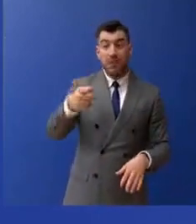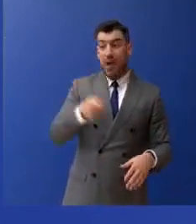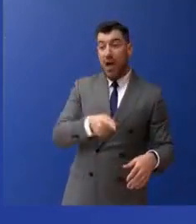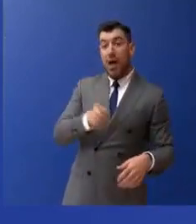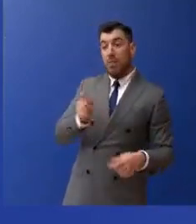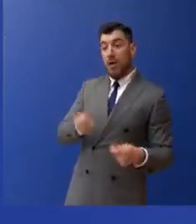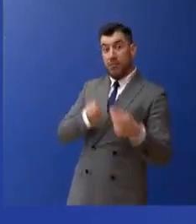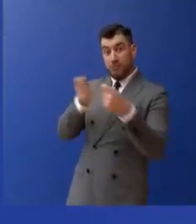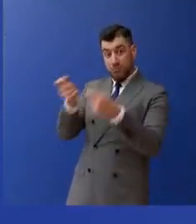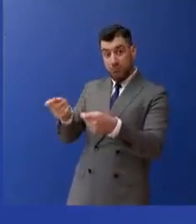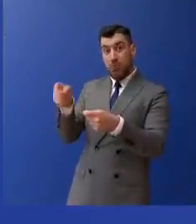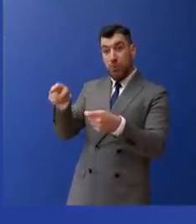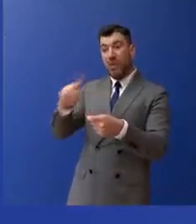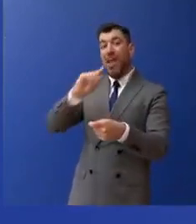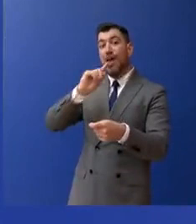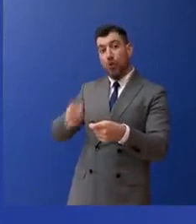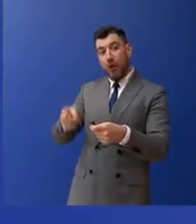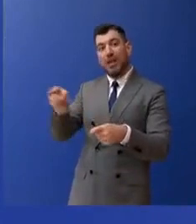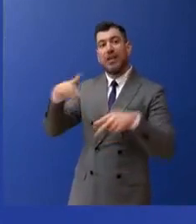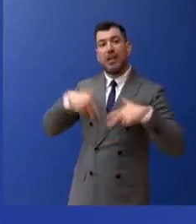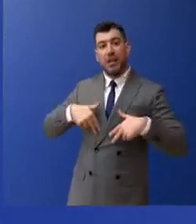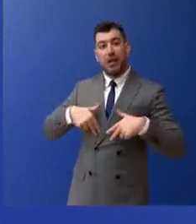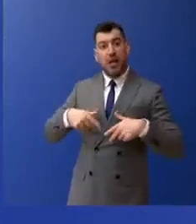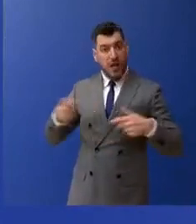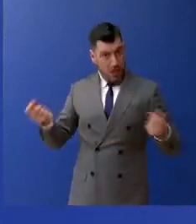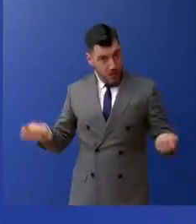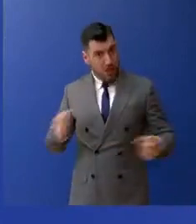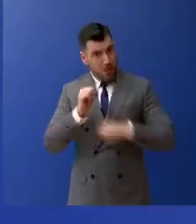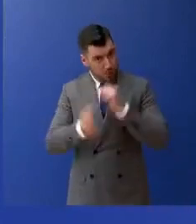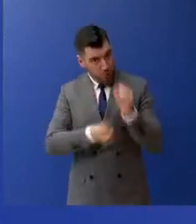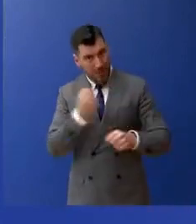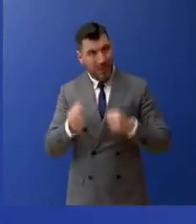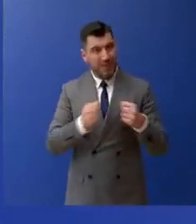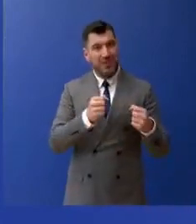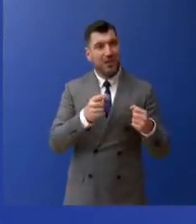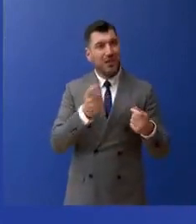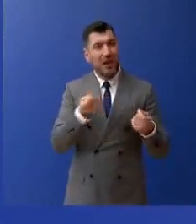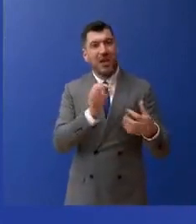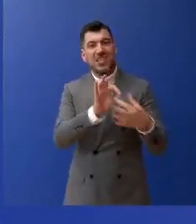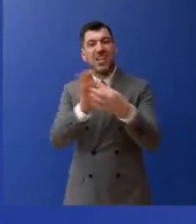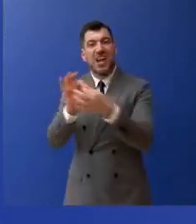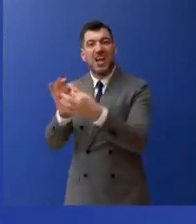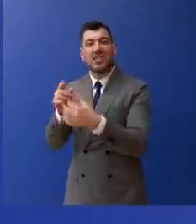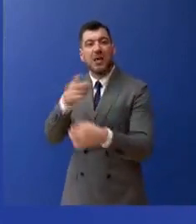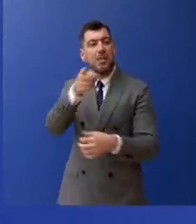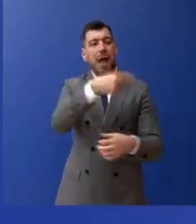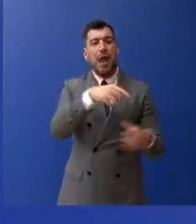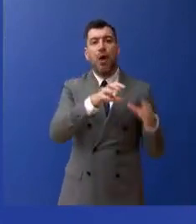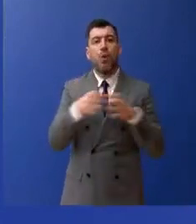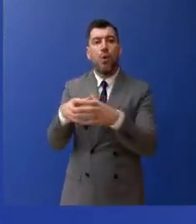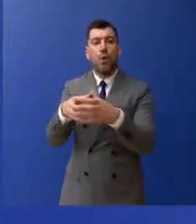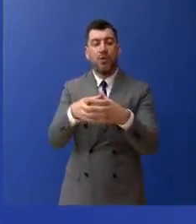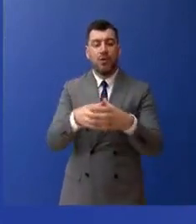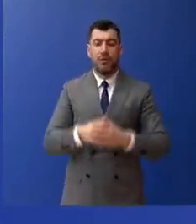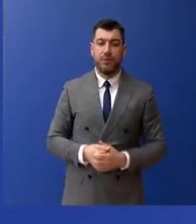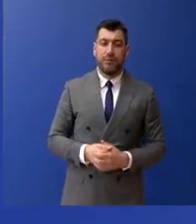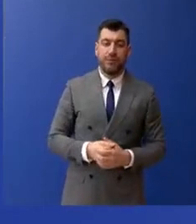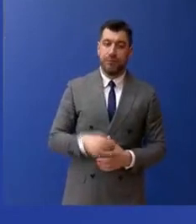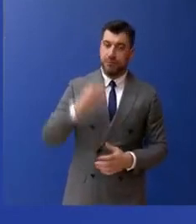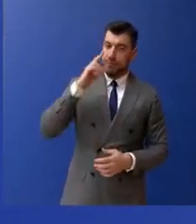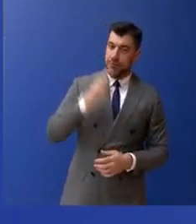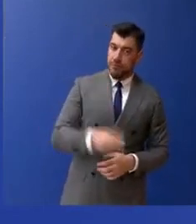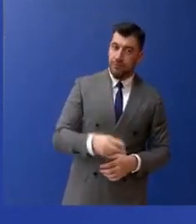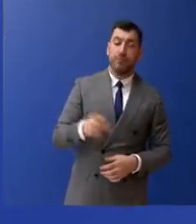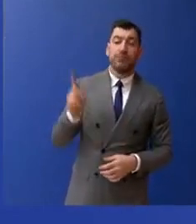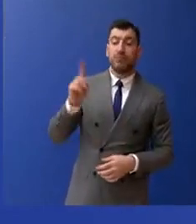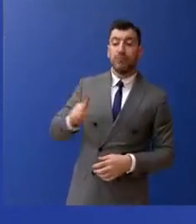την αξιοποιήσει με σκοπό το σχηματισμό κυβέρνησης? Ευχαριστώ. Έχουμε επαναλάβει πολλές φορές, έχουμε πει ότι ο κύριος Μητσοτάκης